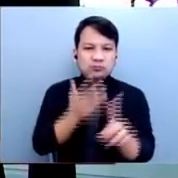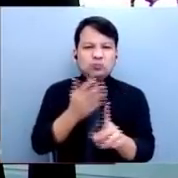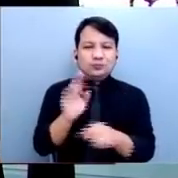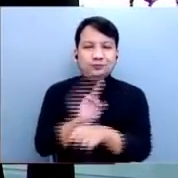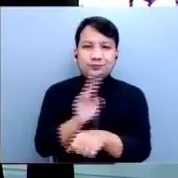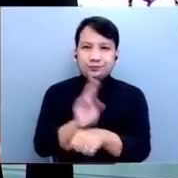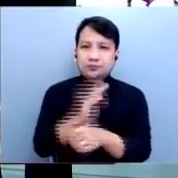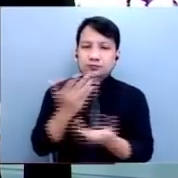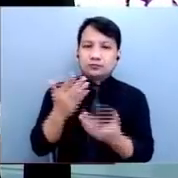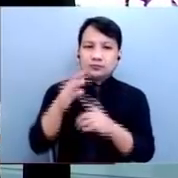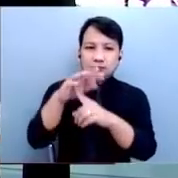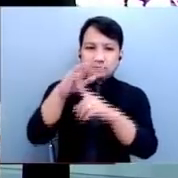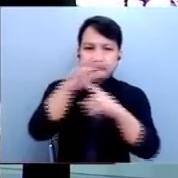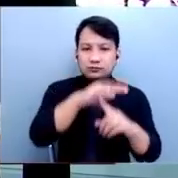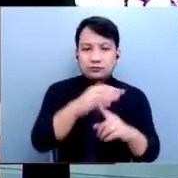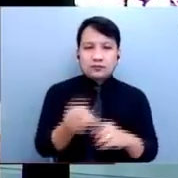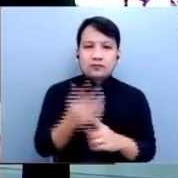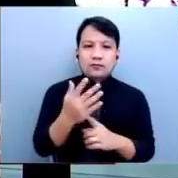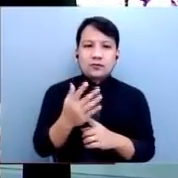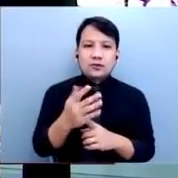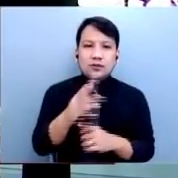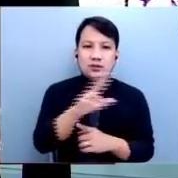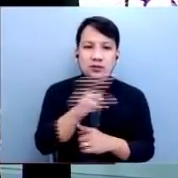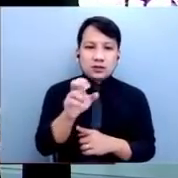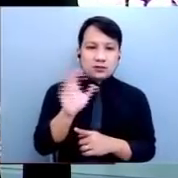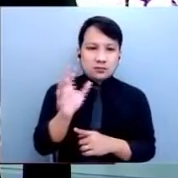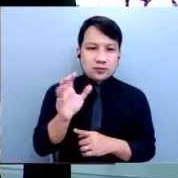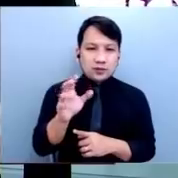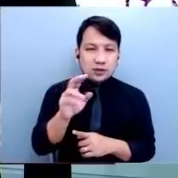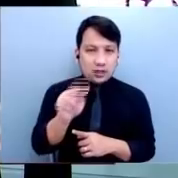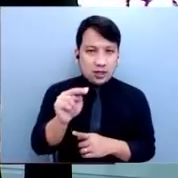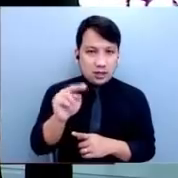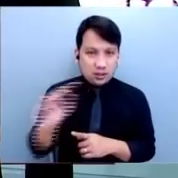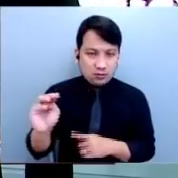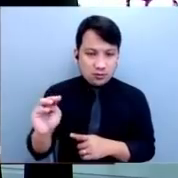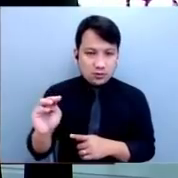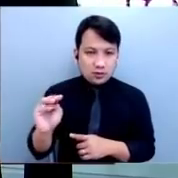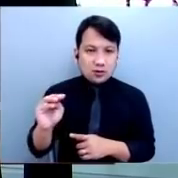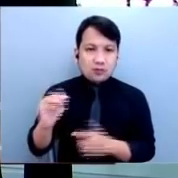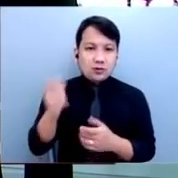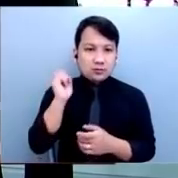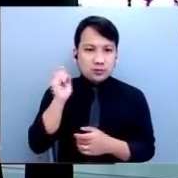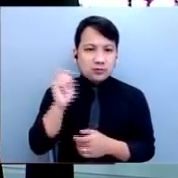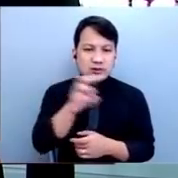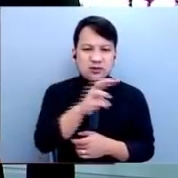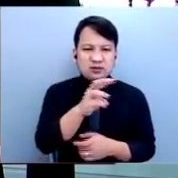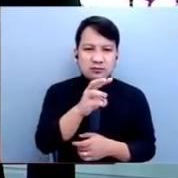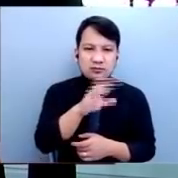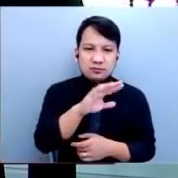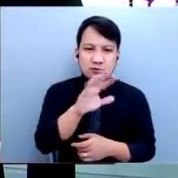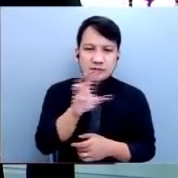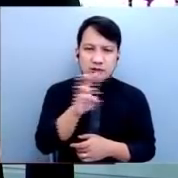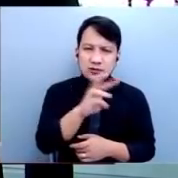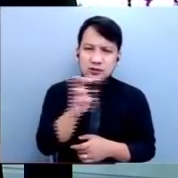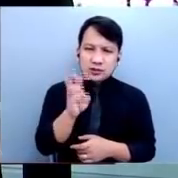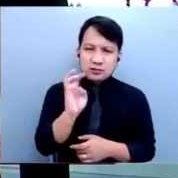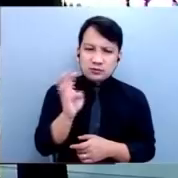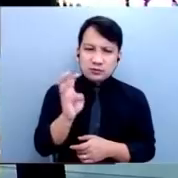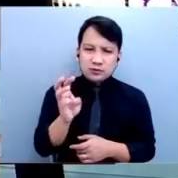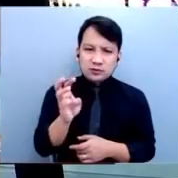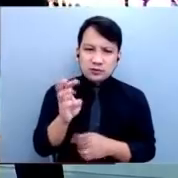helicopters. Meron po itong range na 350 nautical miles o halos 650 kilometers at may ceiling